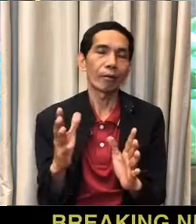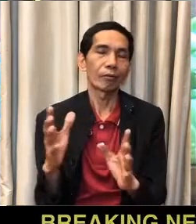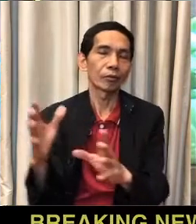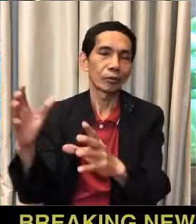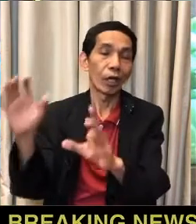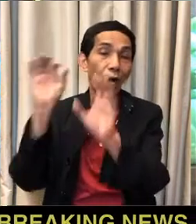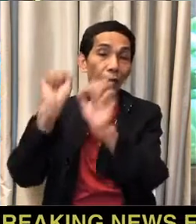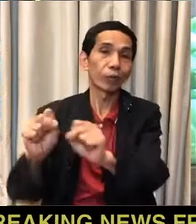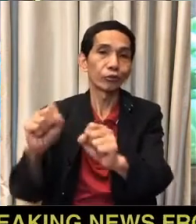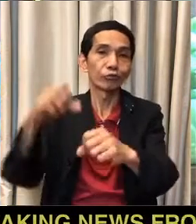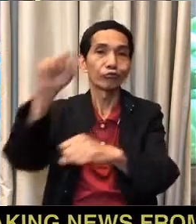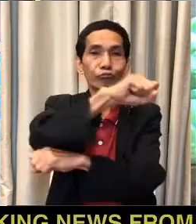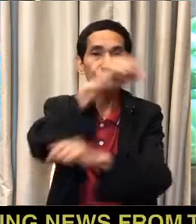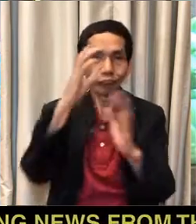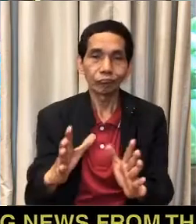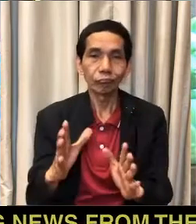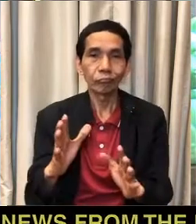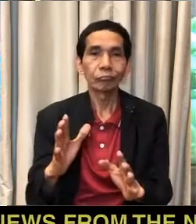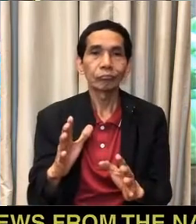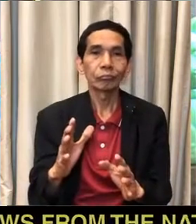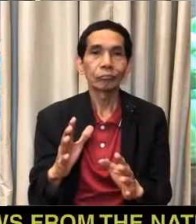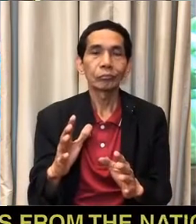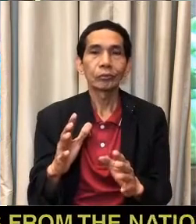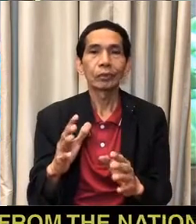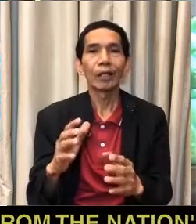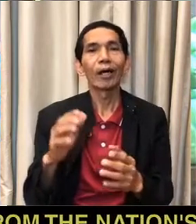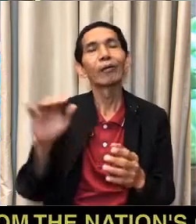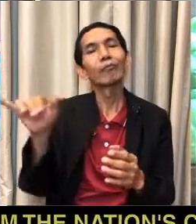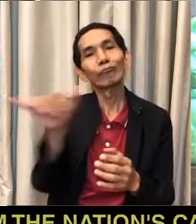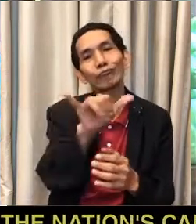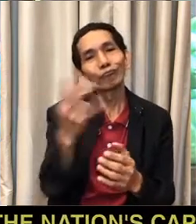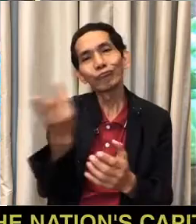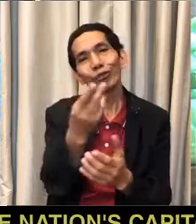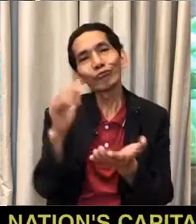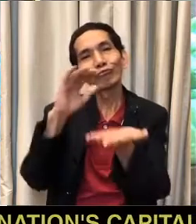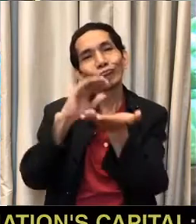Nahuli. Kaya lang, nagkapwa-tawad na naman sila.